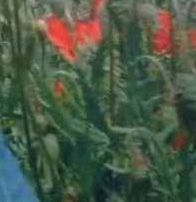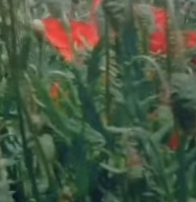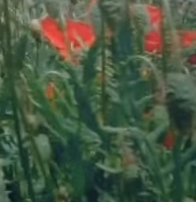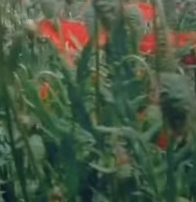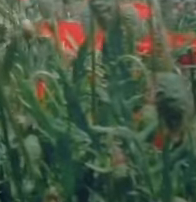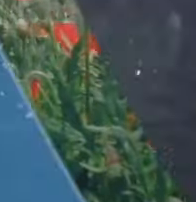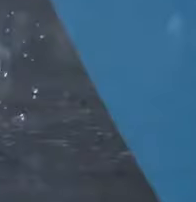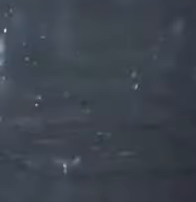година